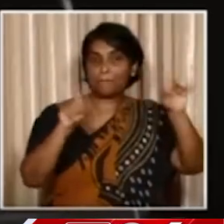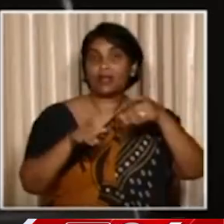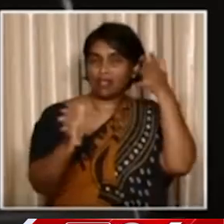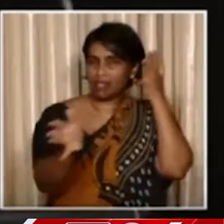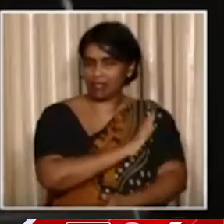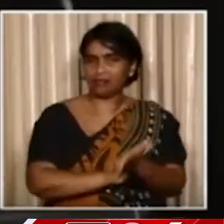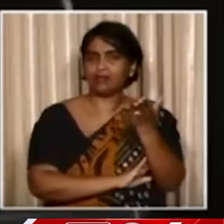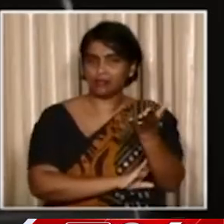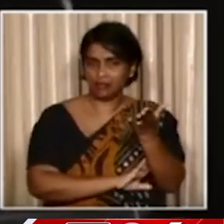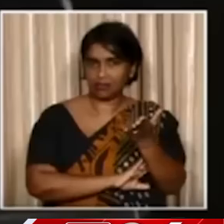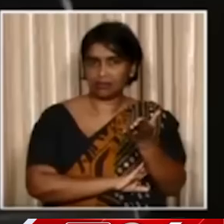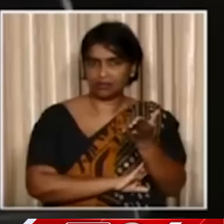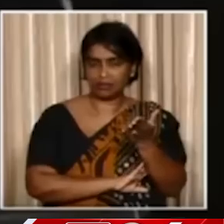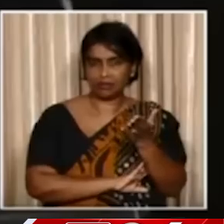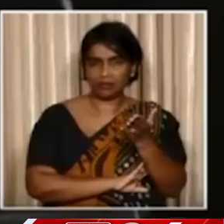ඔබතුමාලා ඉල්ලගෙන කෑවා.